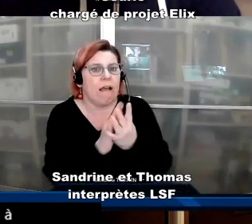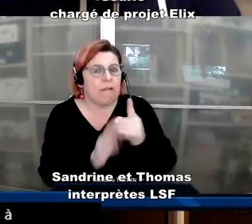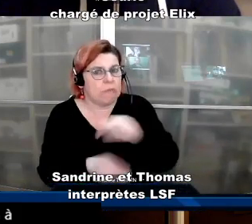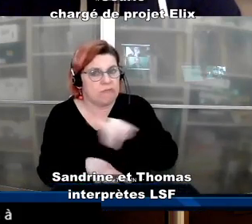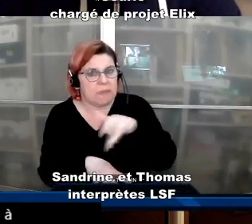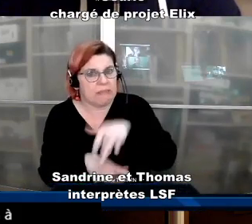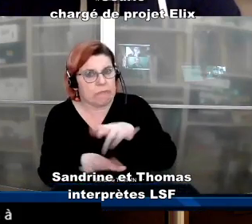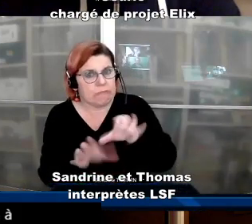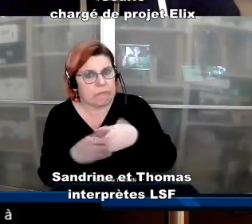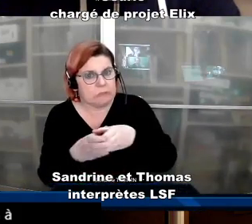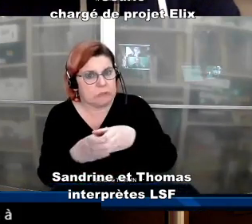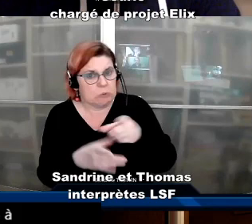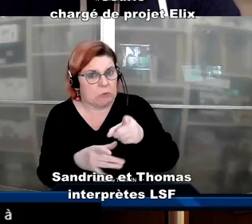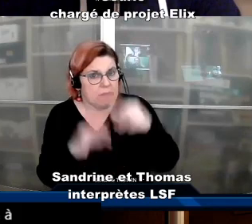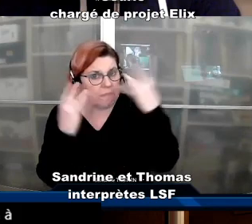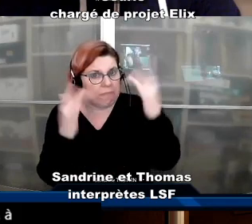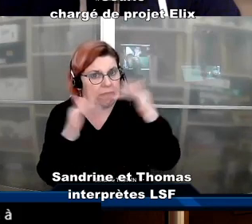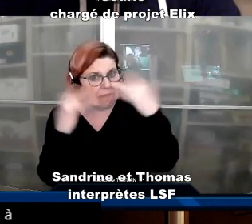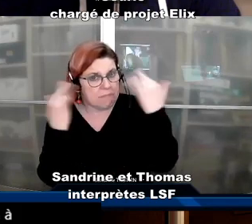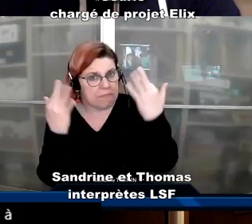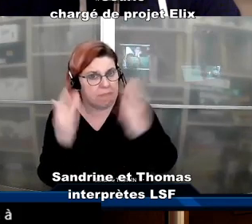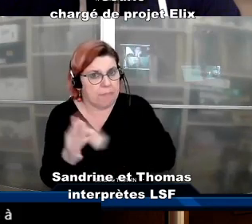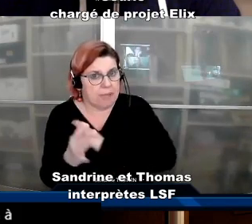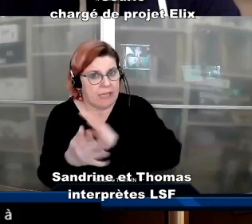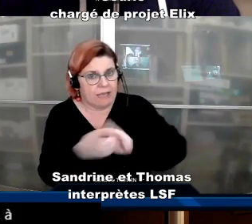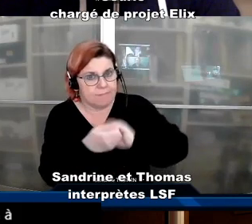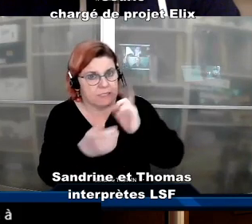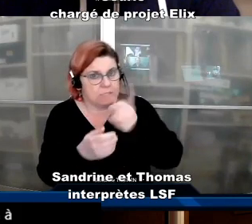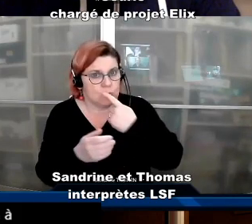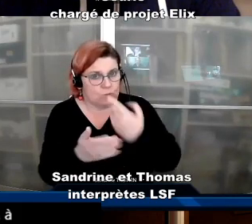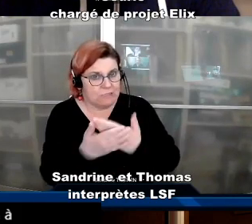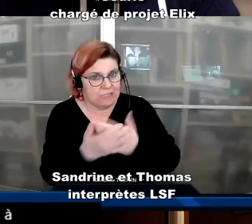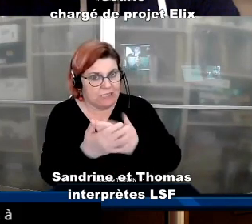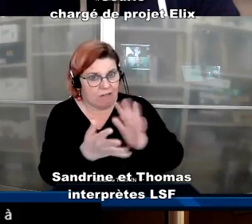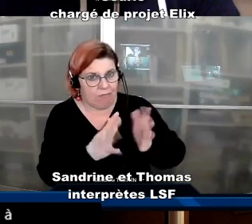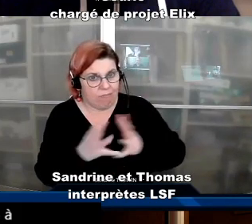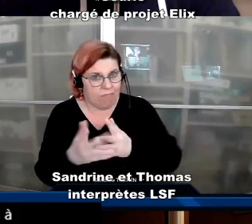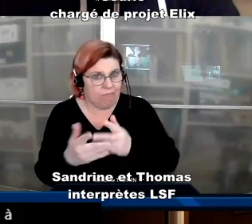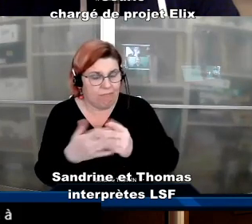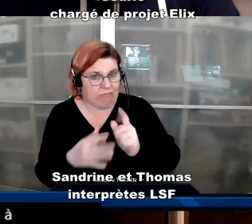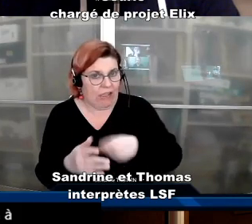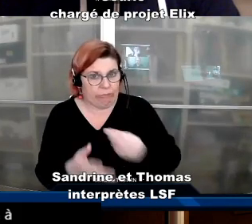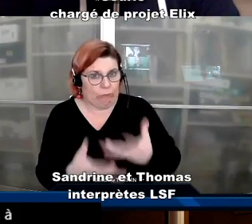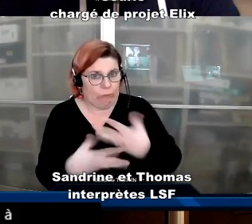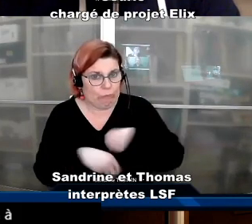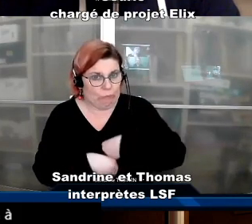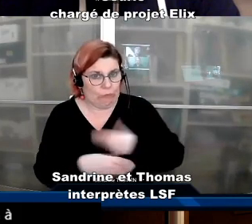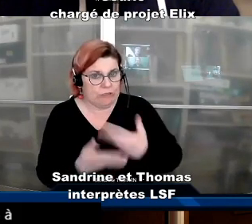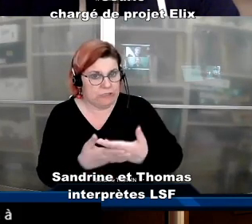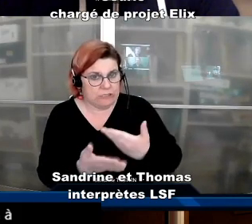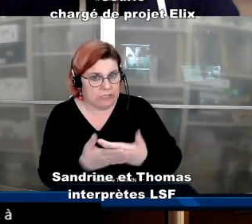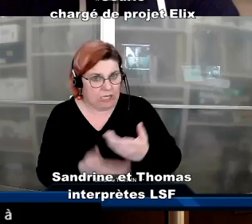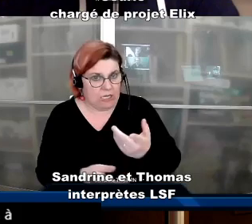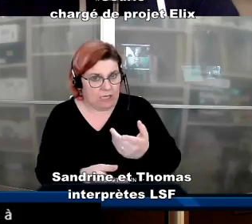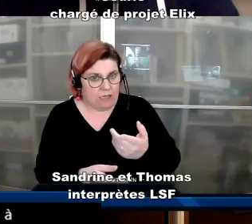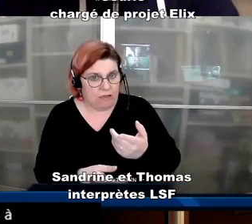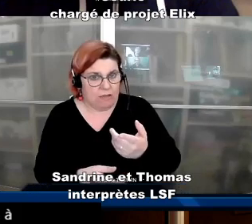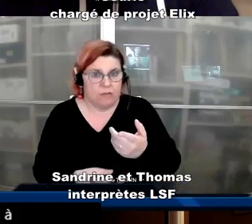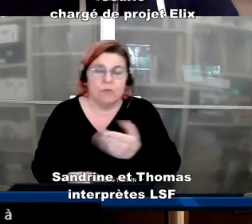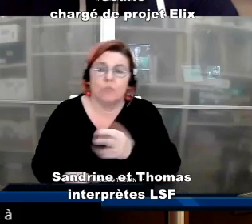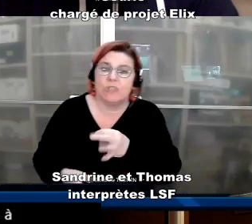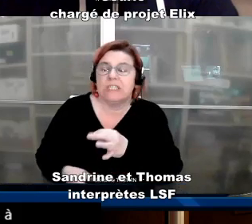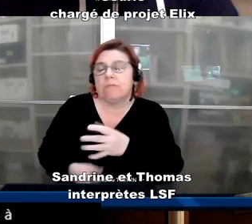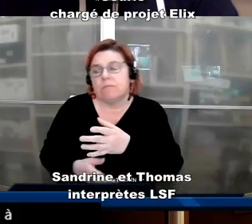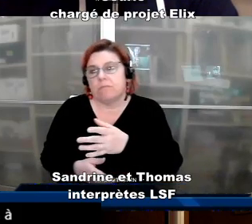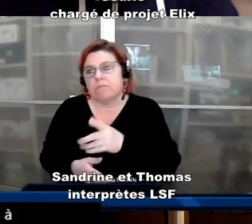C'est vraiment que sur le tas. À force de communiquer avec tes amis sourds, ça s'est fait comme ça naturellement au fil des années. Ouais, oui,